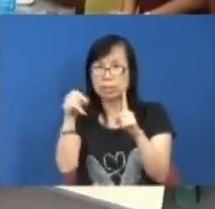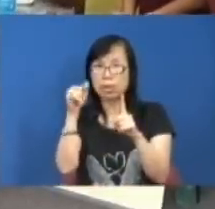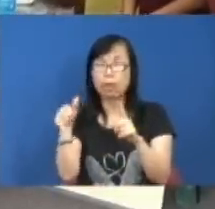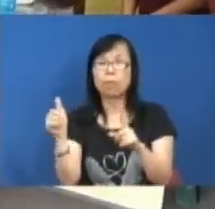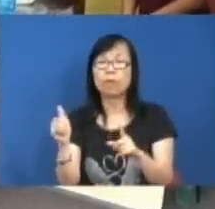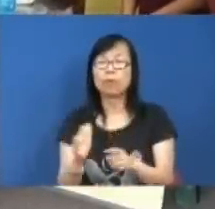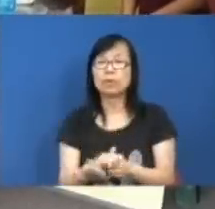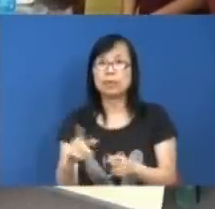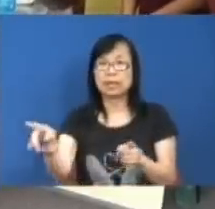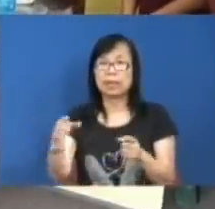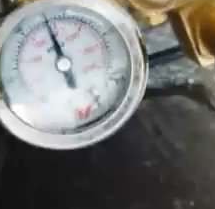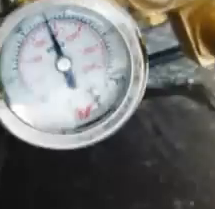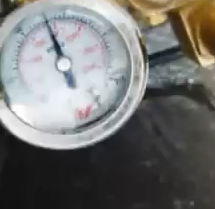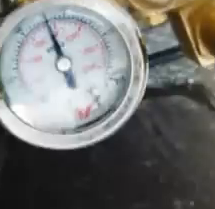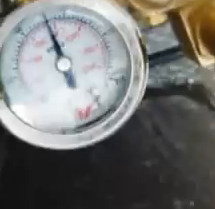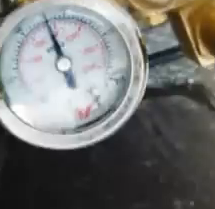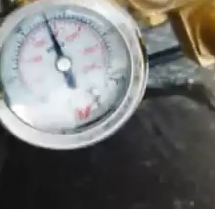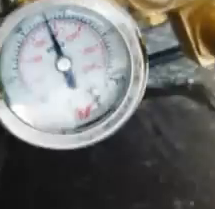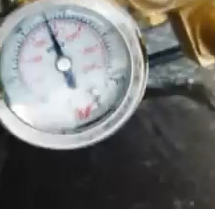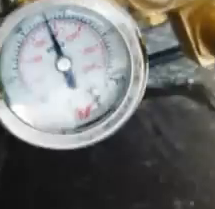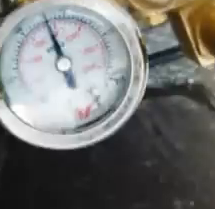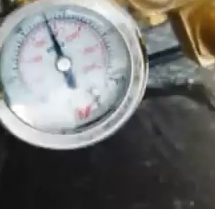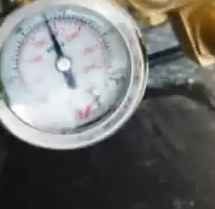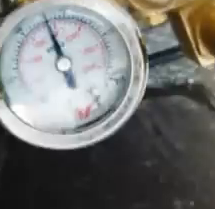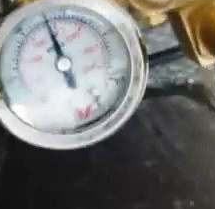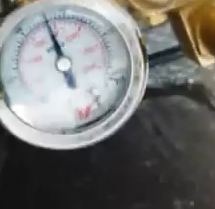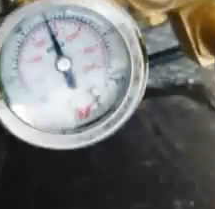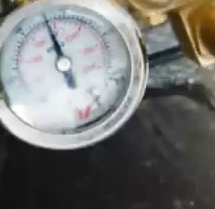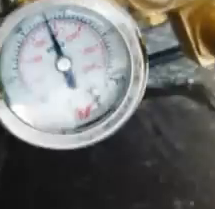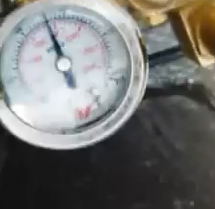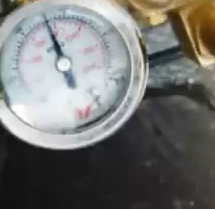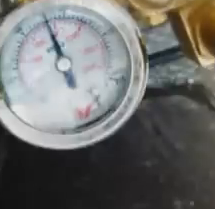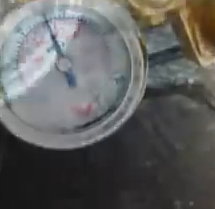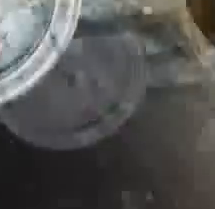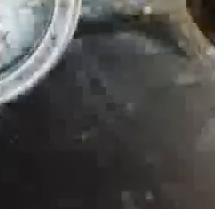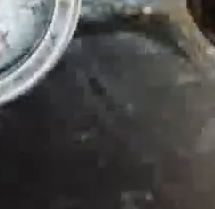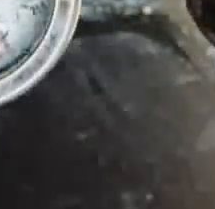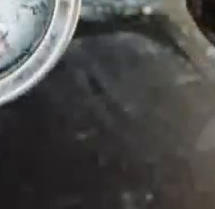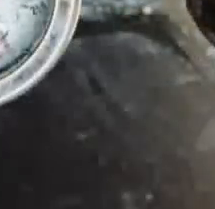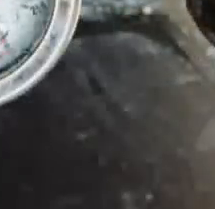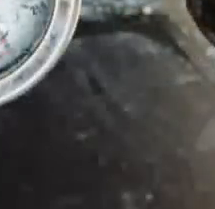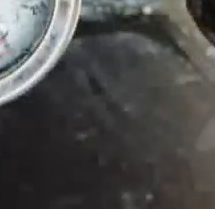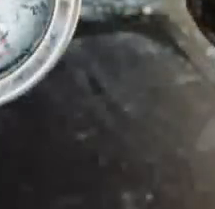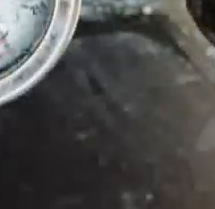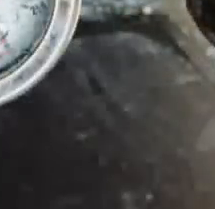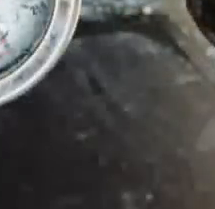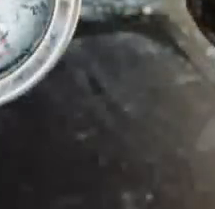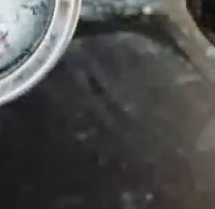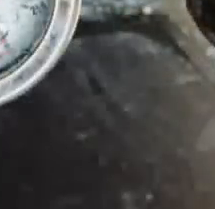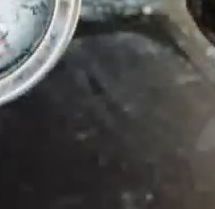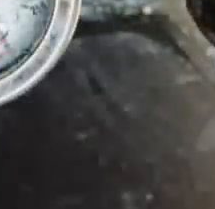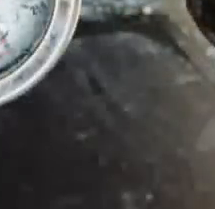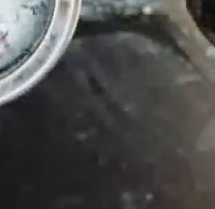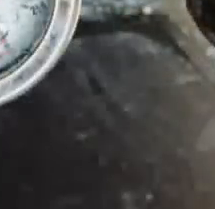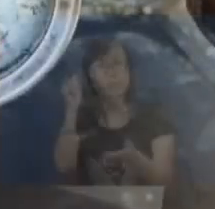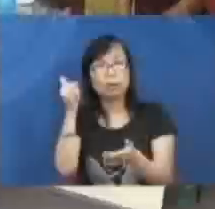我哋睇下嗱，個鏡頭都睇睇啦。如果我哋用呢只咧，就我哋噴咗啲外牆啲漆啦，咁就。亦都有你話1600磅啦， 一個水機，